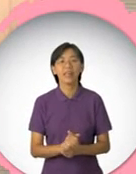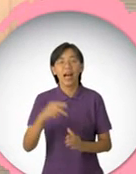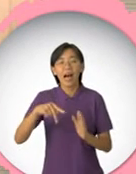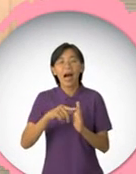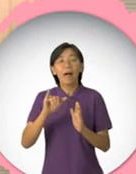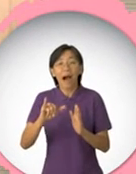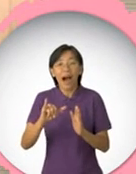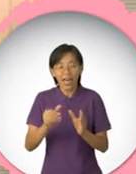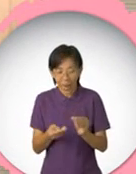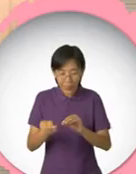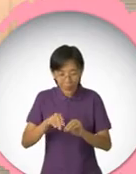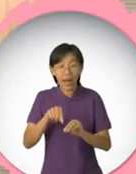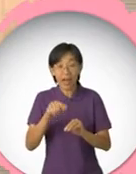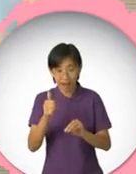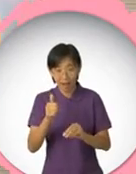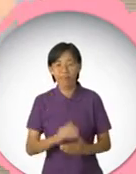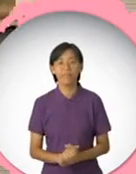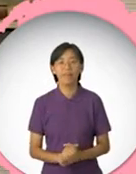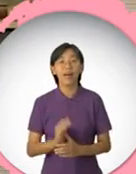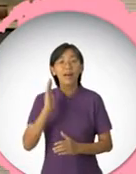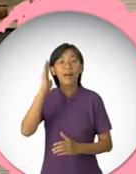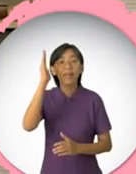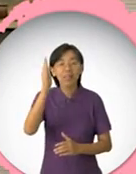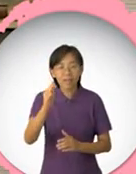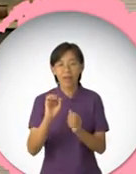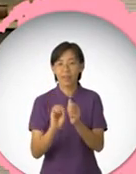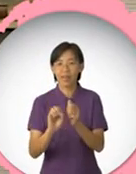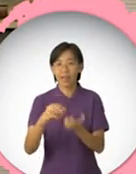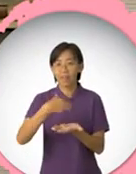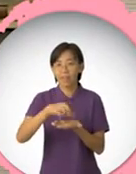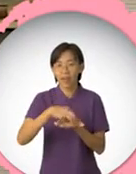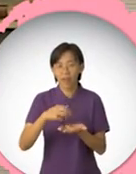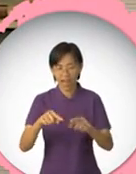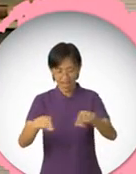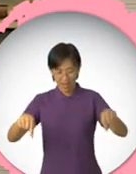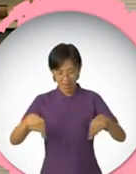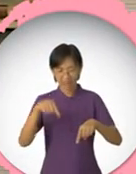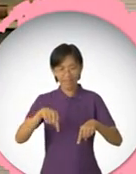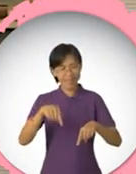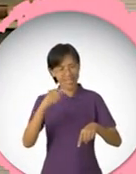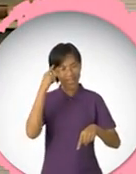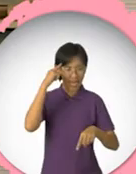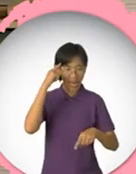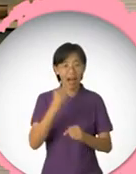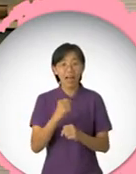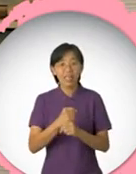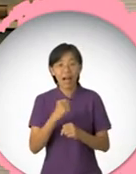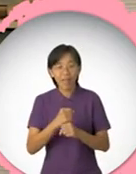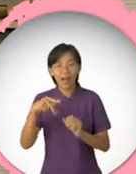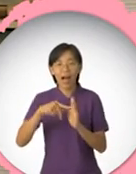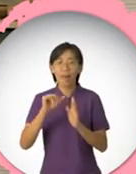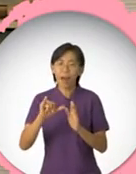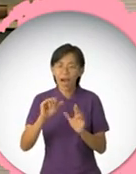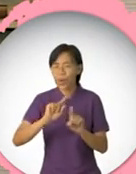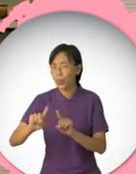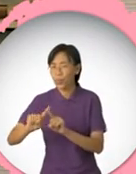อได้ค่ะ นะครับงั้นเดี๋ยวในครั้งหน้ากลับมาติดตามนะครับว่าเราจะนำพายแป้งพายที่เราผสมไปแล้วนะครับมาทำเป็นพายแบบแท่งแบบ